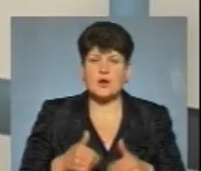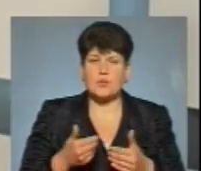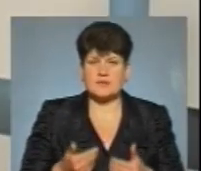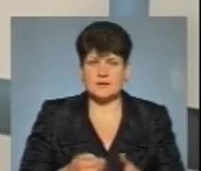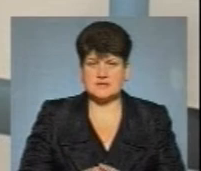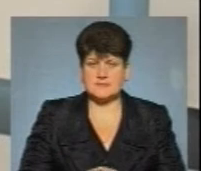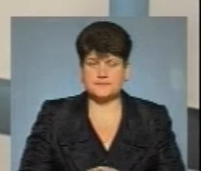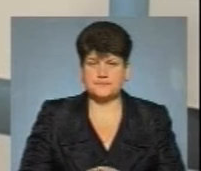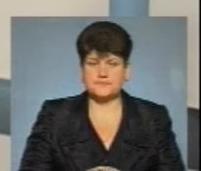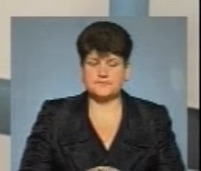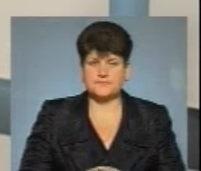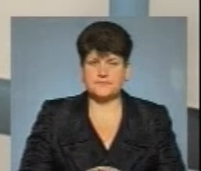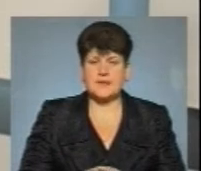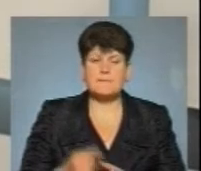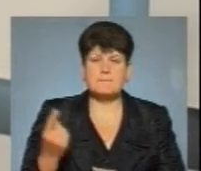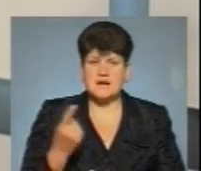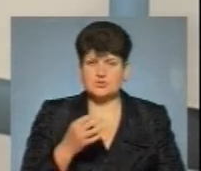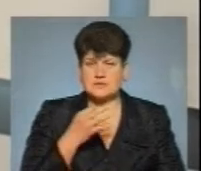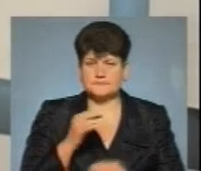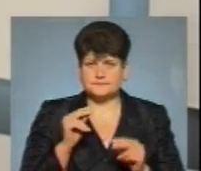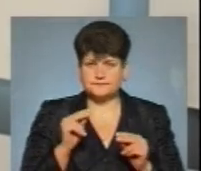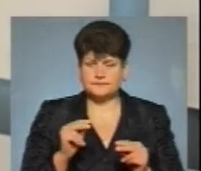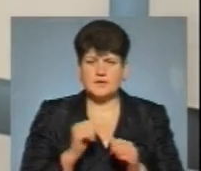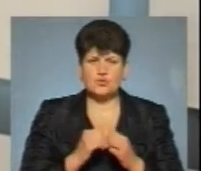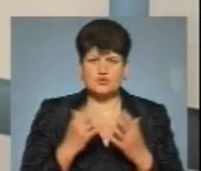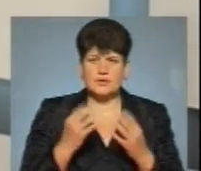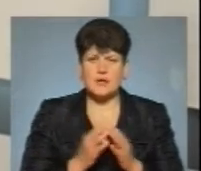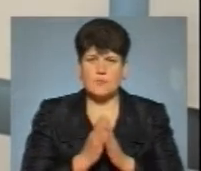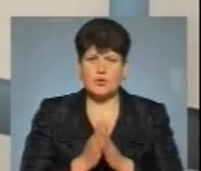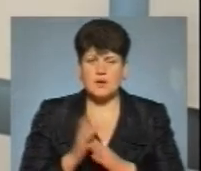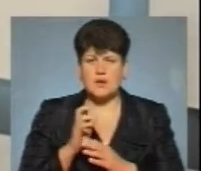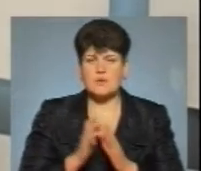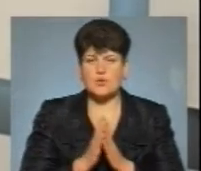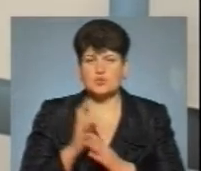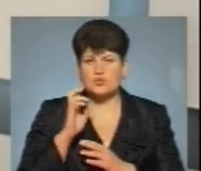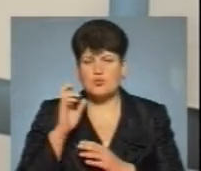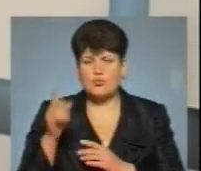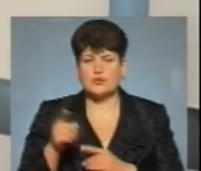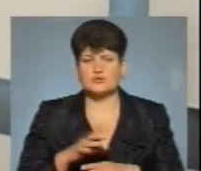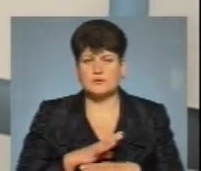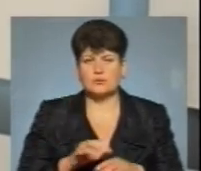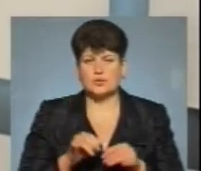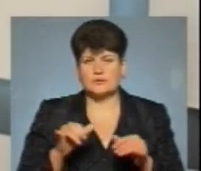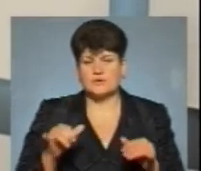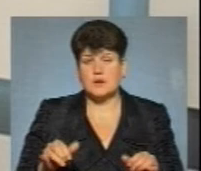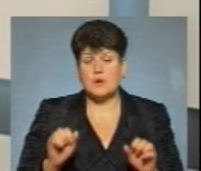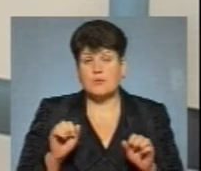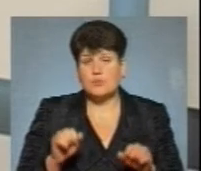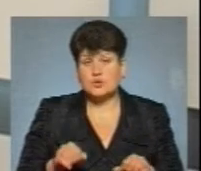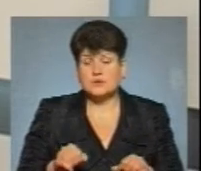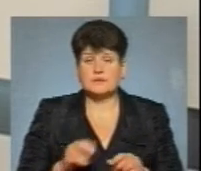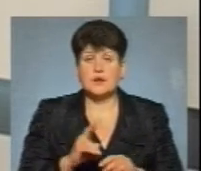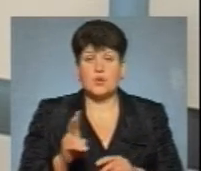Ну, перша, я скажу відверто, це я кожного дня молюся і прошу Бога, щоб він запобігав розповсюдженню. Можливо, воно десь і для